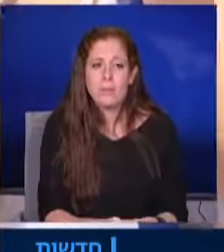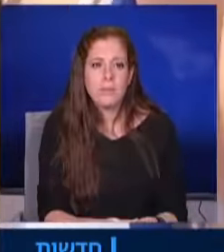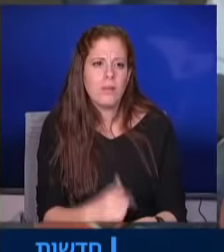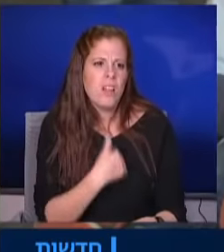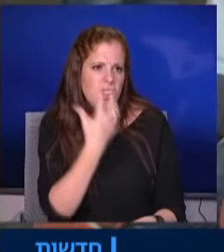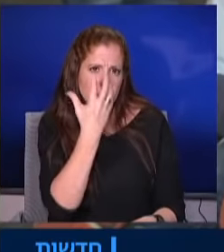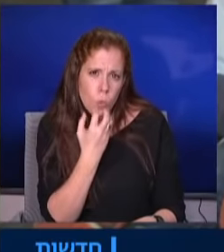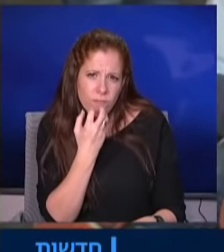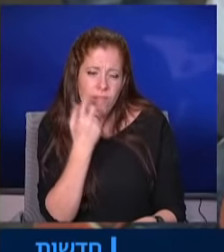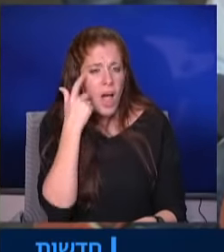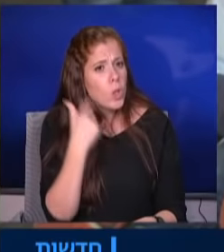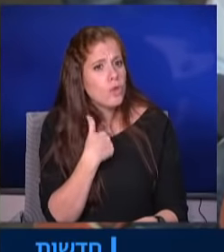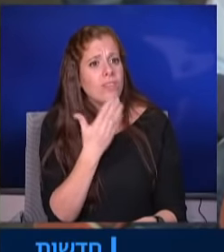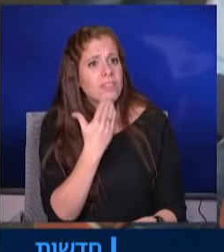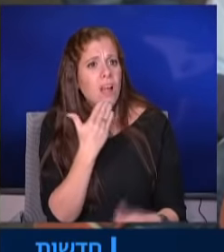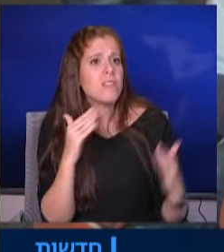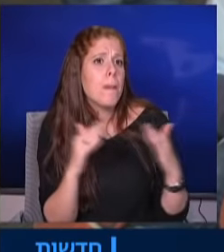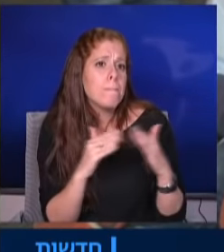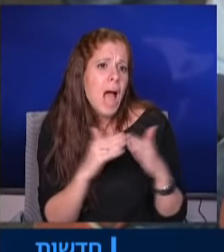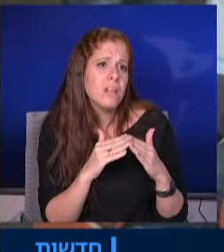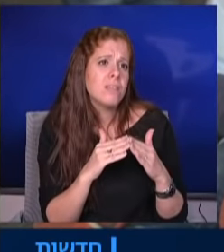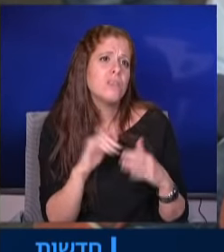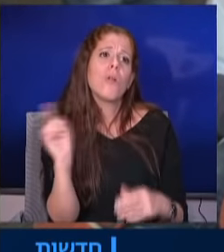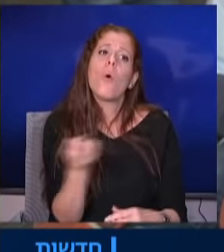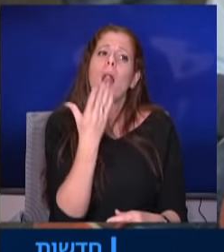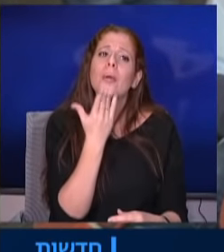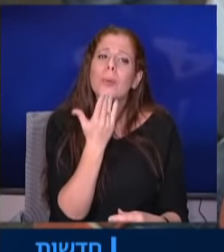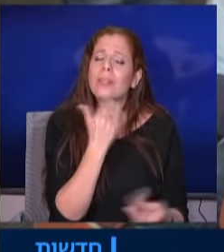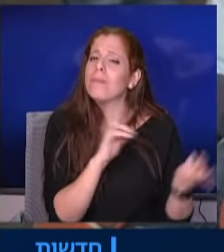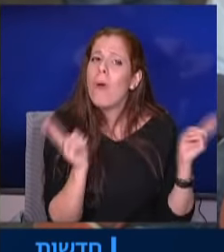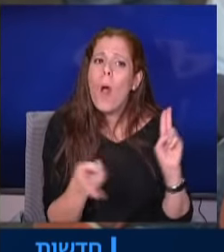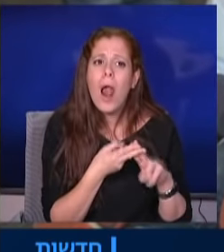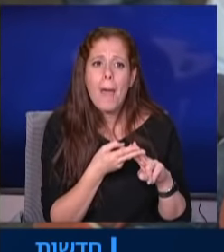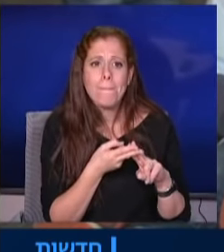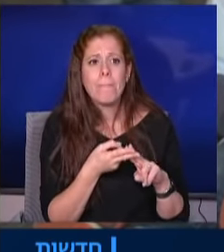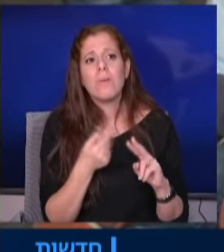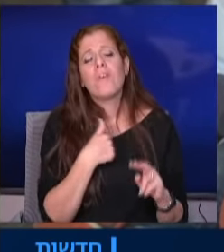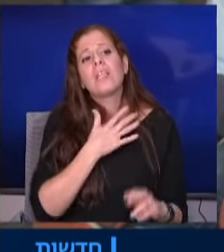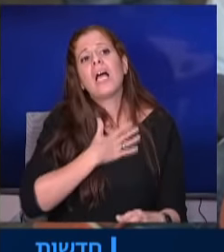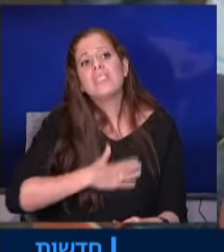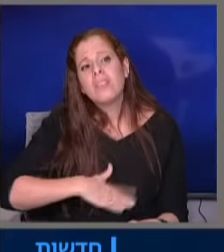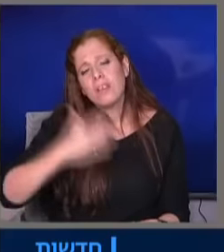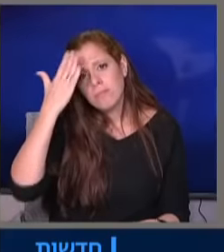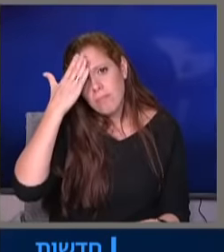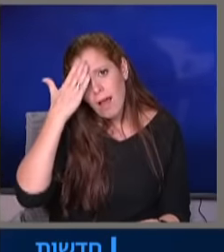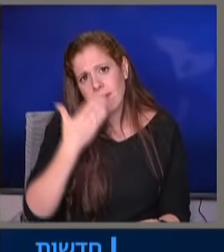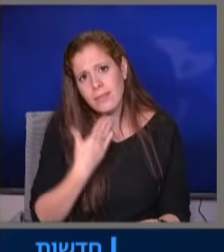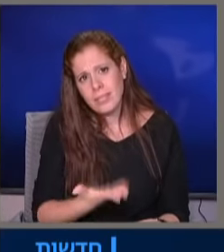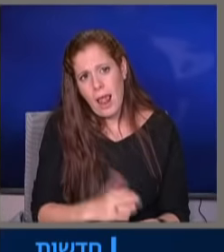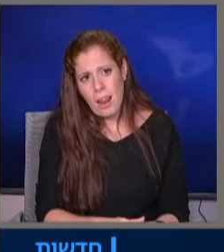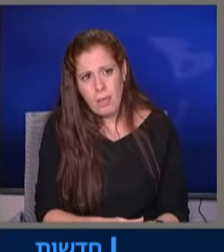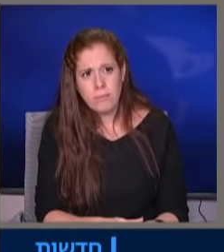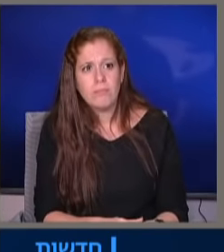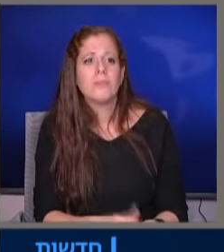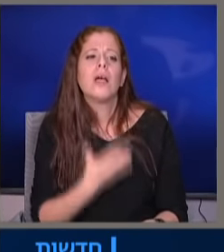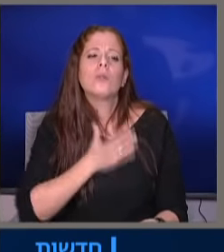אני חושב שישראל הבית שכל הילדים בעולם, ואני רציתי מכיר את ישראל. Bon, j'ai envie de retourner en